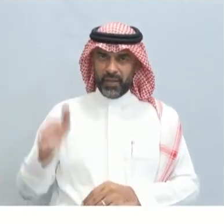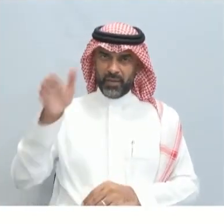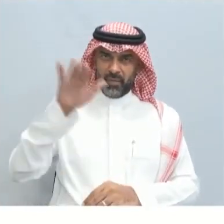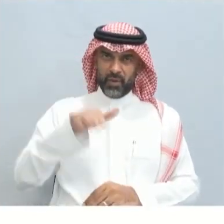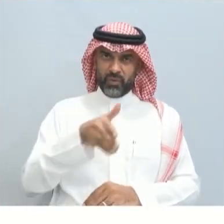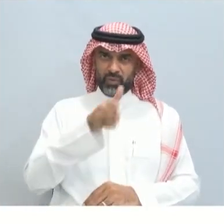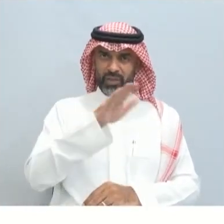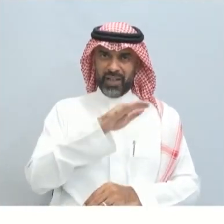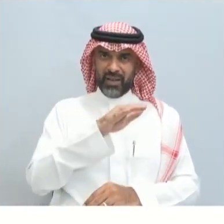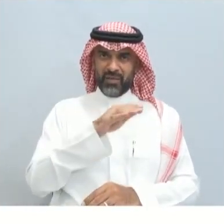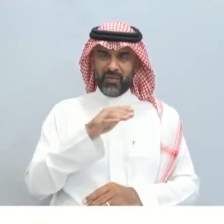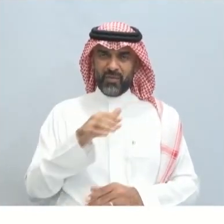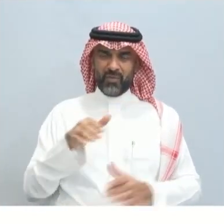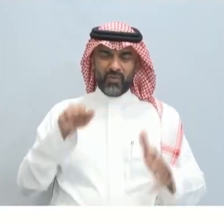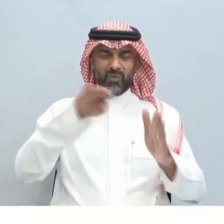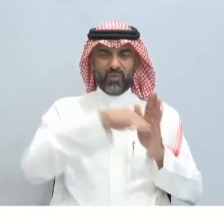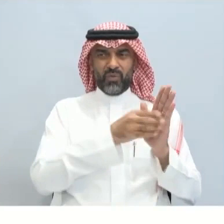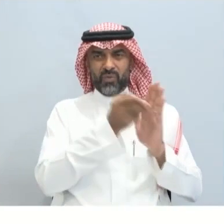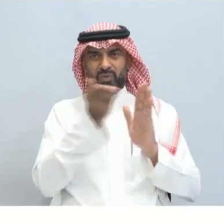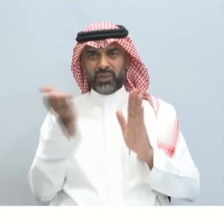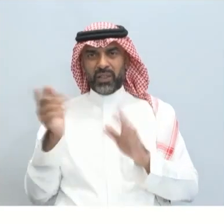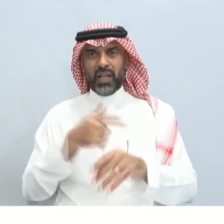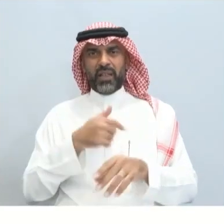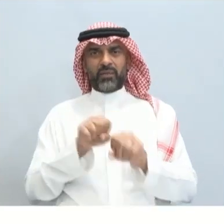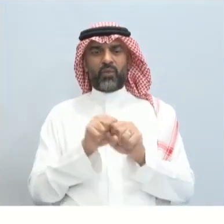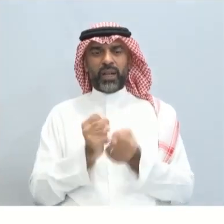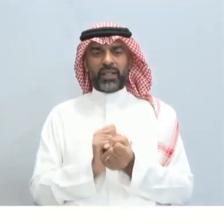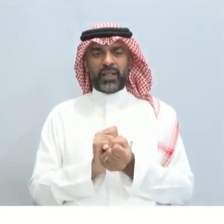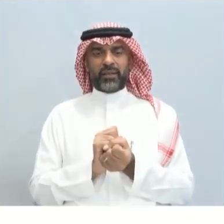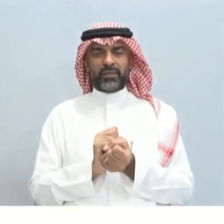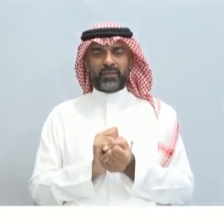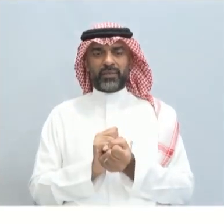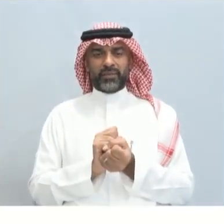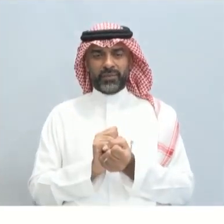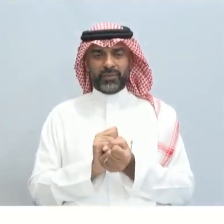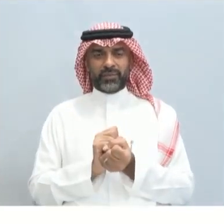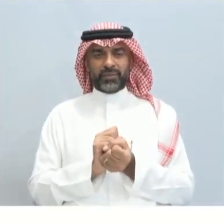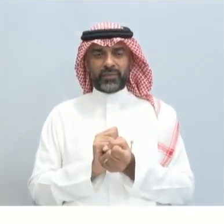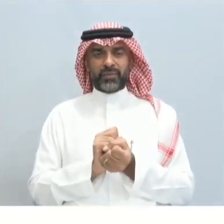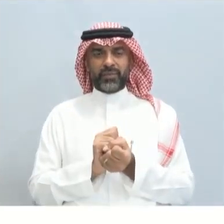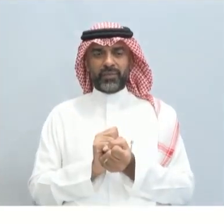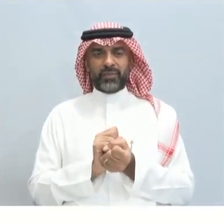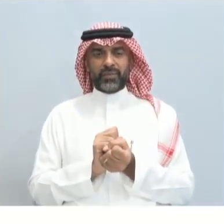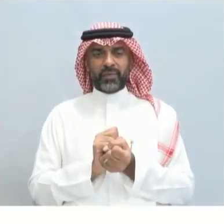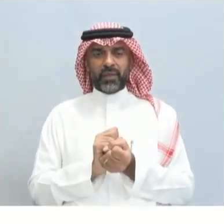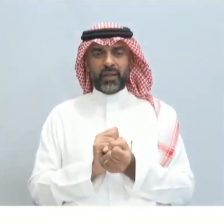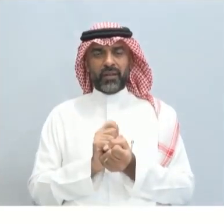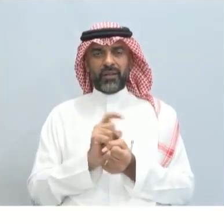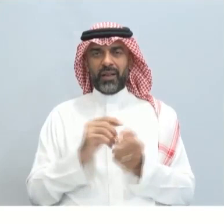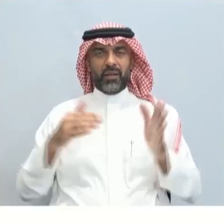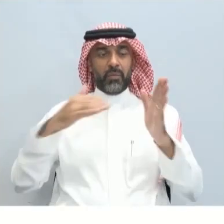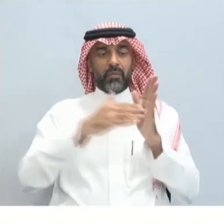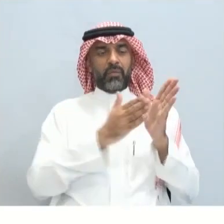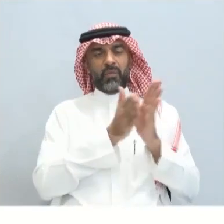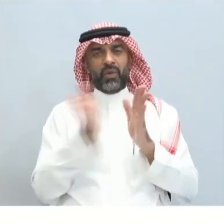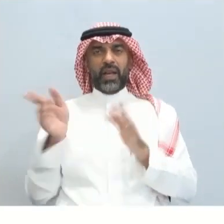المرتده عن الحاجز تسمى الموجه المنكسره موجه مرتده ارتدت نعم احسنت الموجه